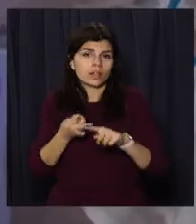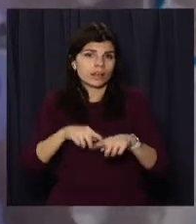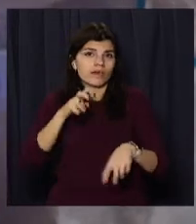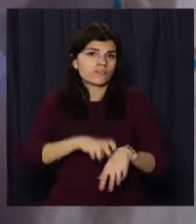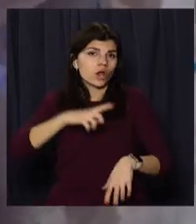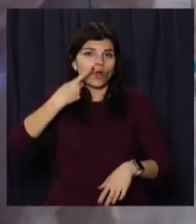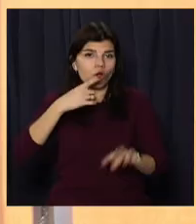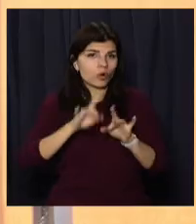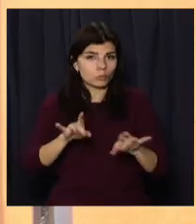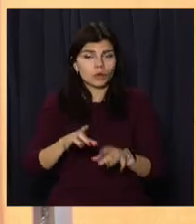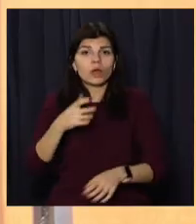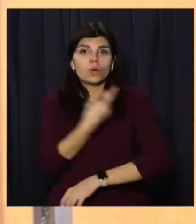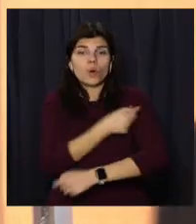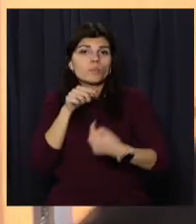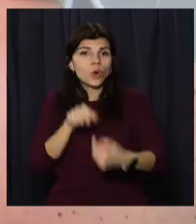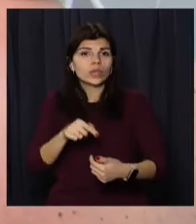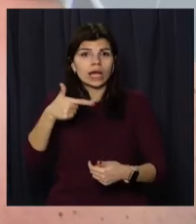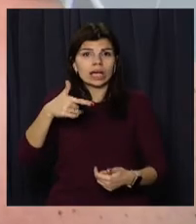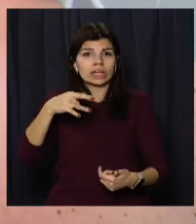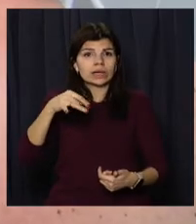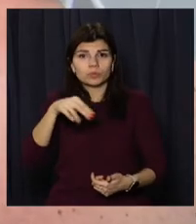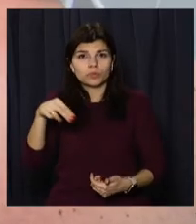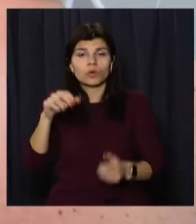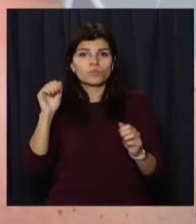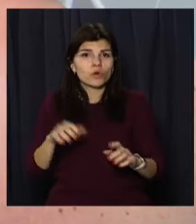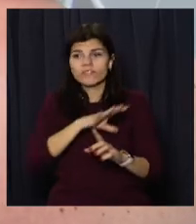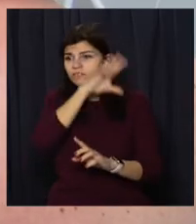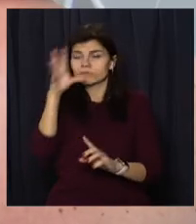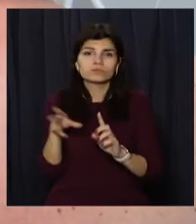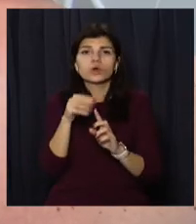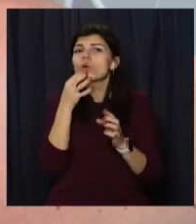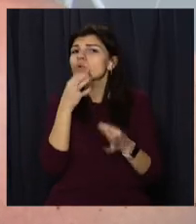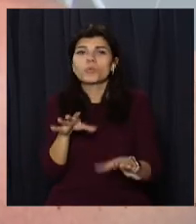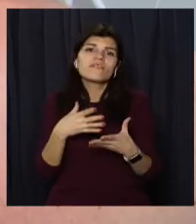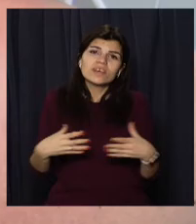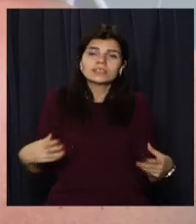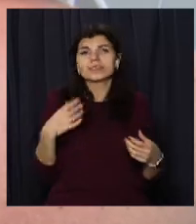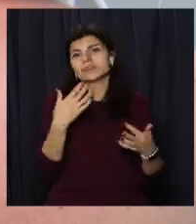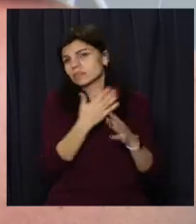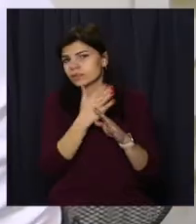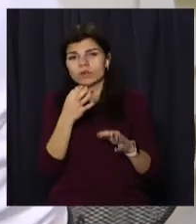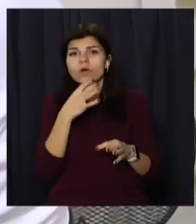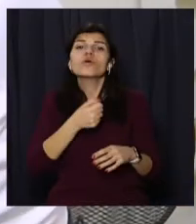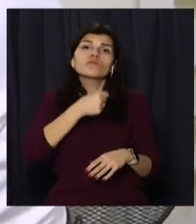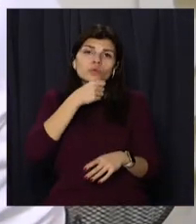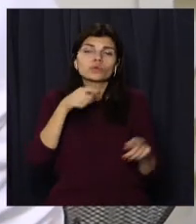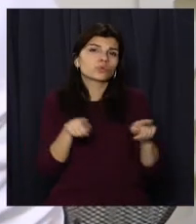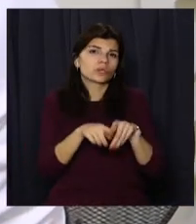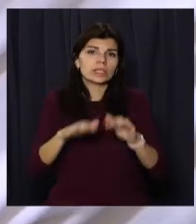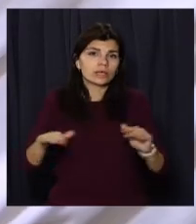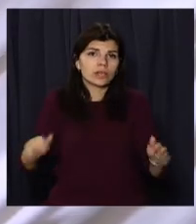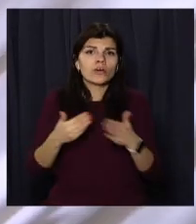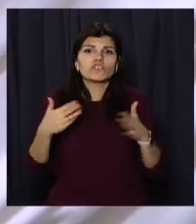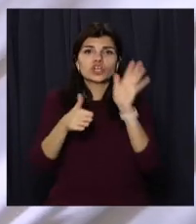лікарка. Зробити щеплення проти грипу можна упродовж усього сезону захворювання. Щепитися варто як дорослим, так і дітям